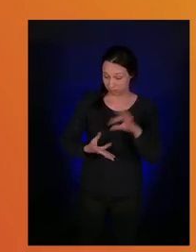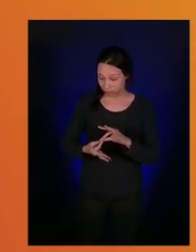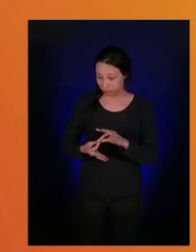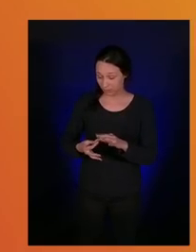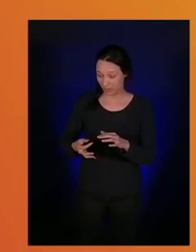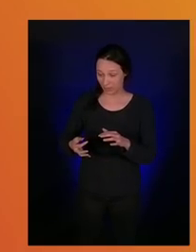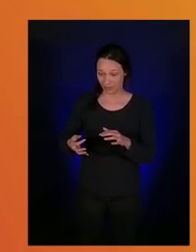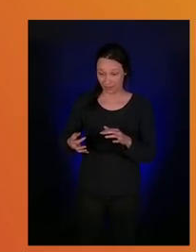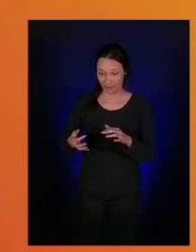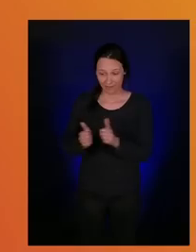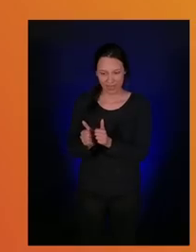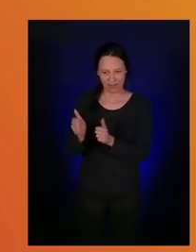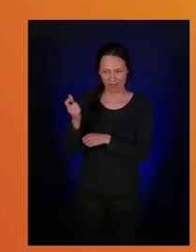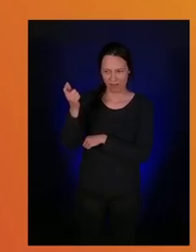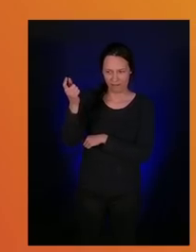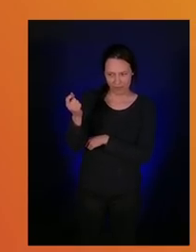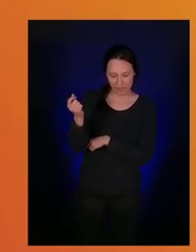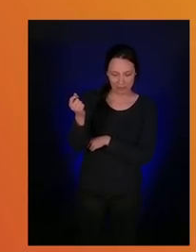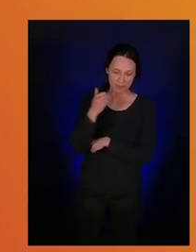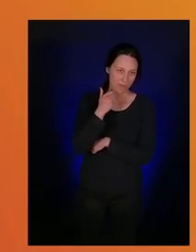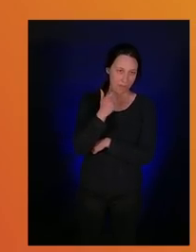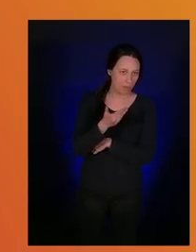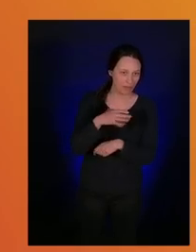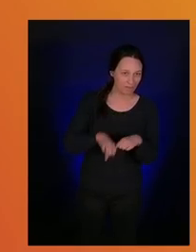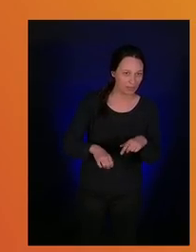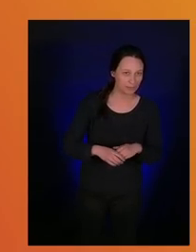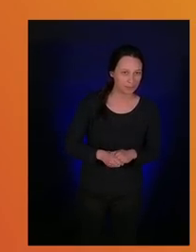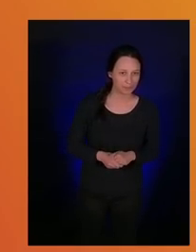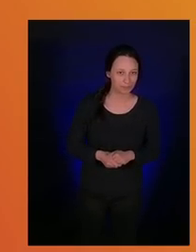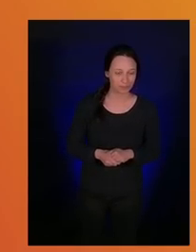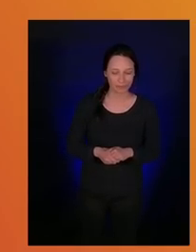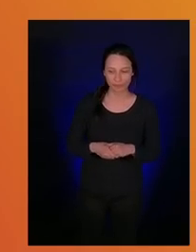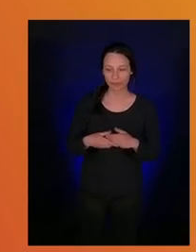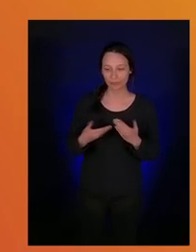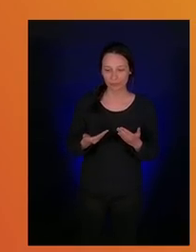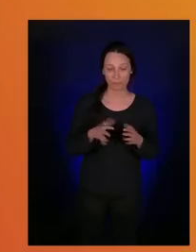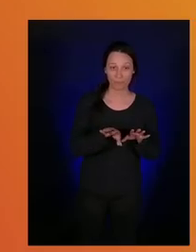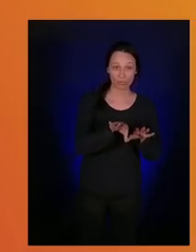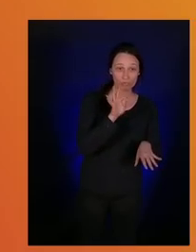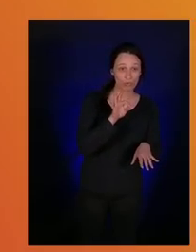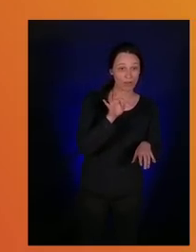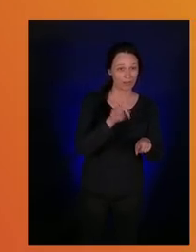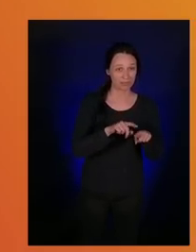impératifs financiers forts. Ces choix et ces impératifs sont